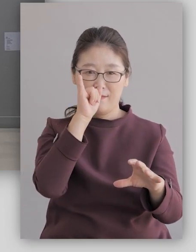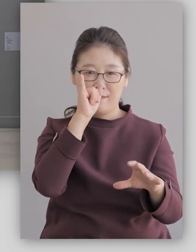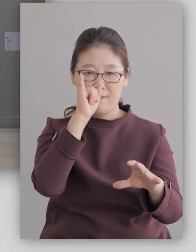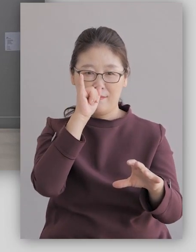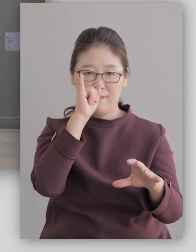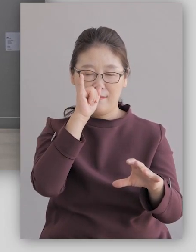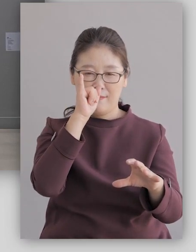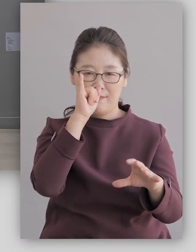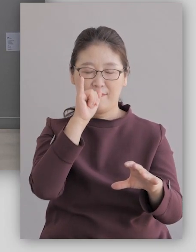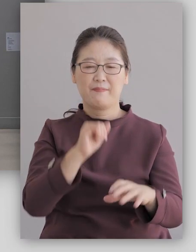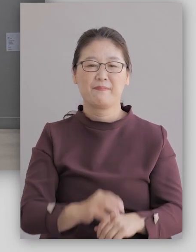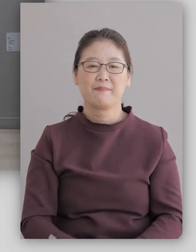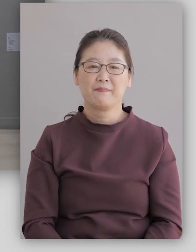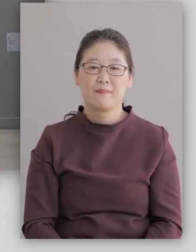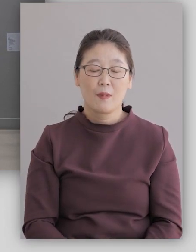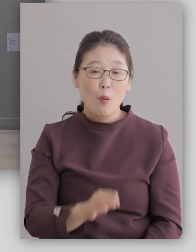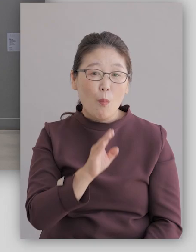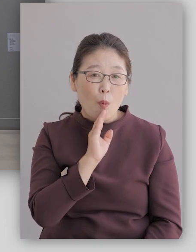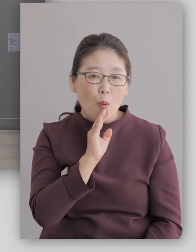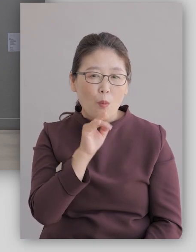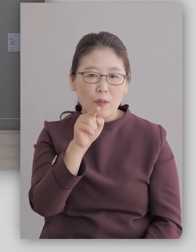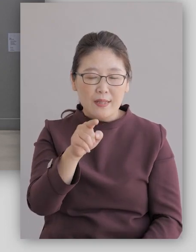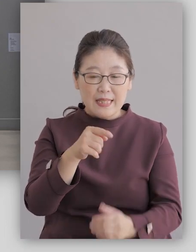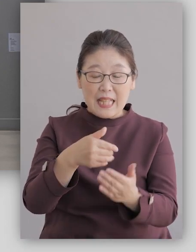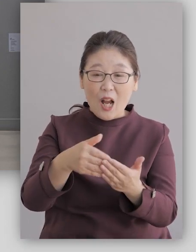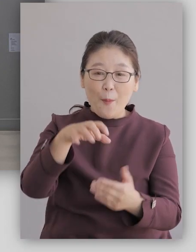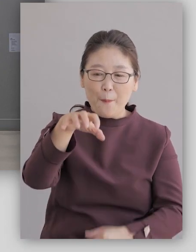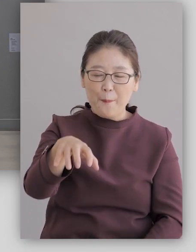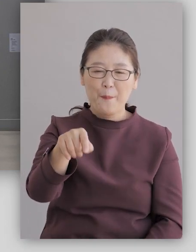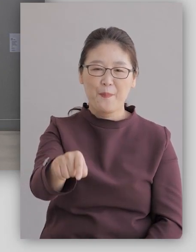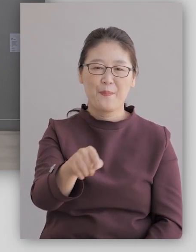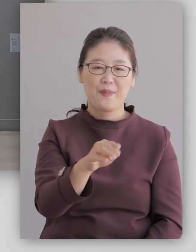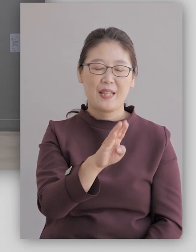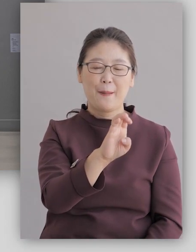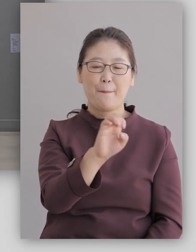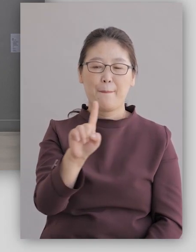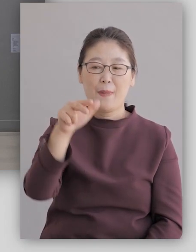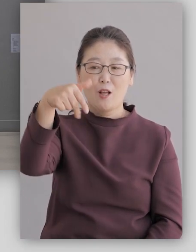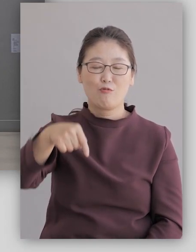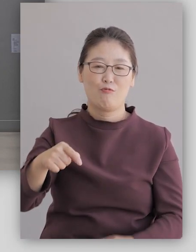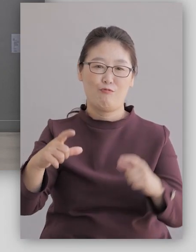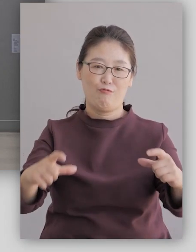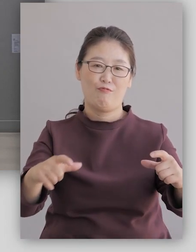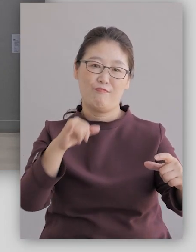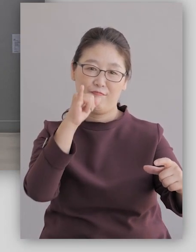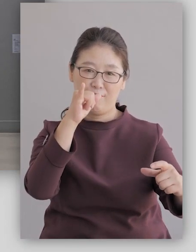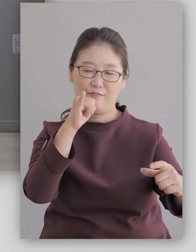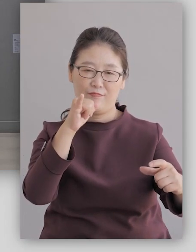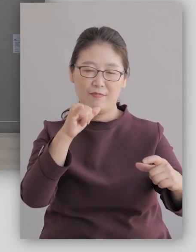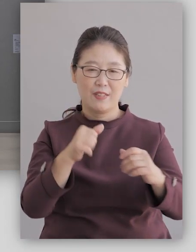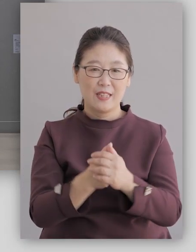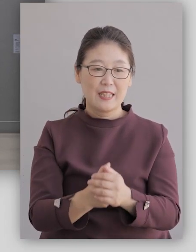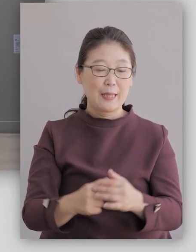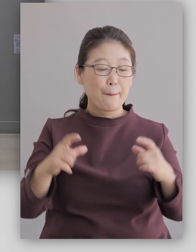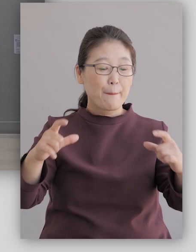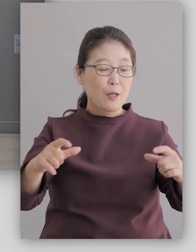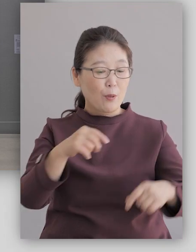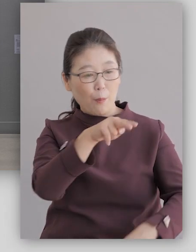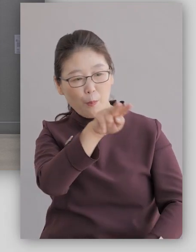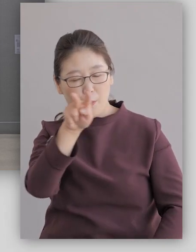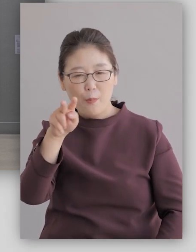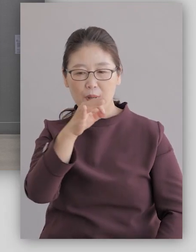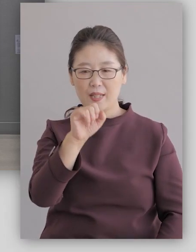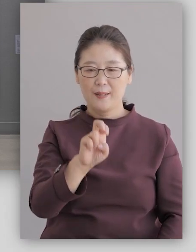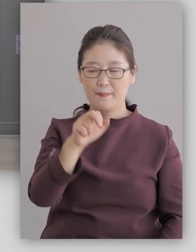풍경을 남겨주셨습니다. 실제로 작업실이 파주에 있는데요. 파주에서 바라보는 그